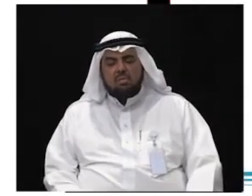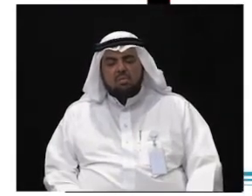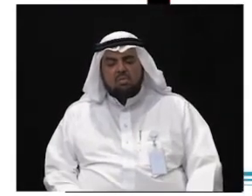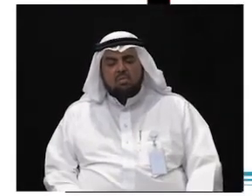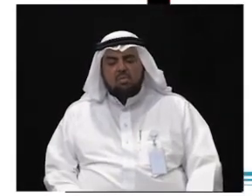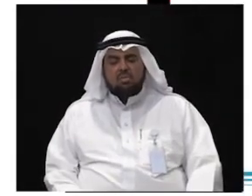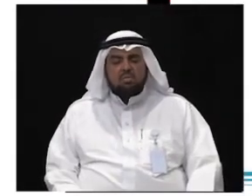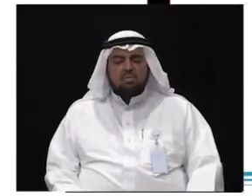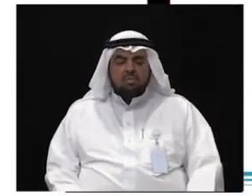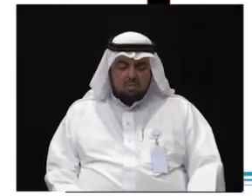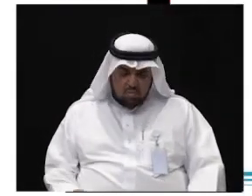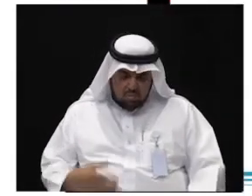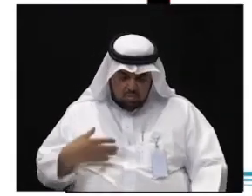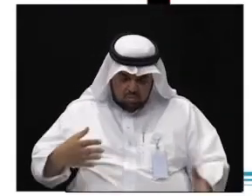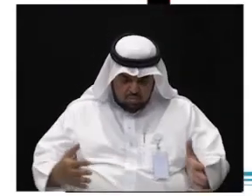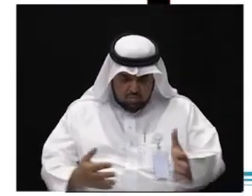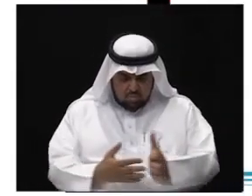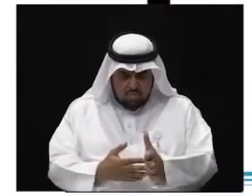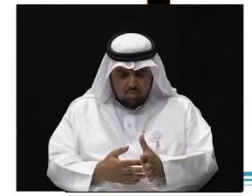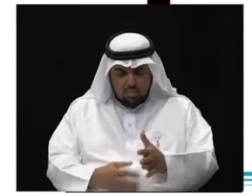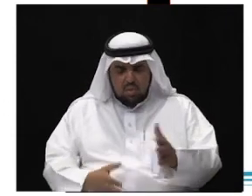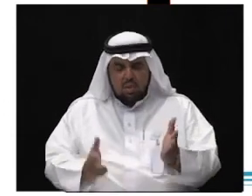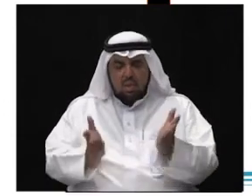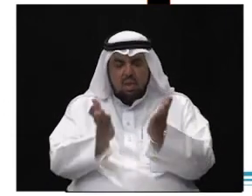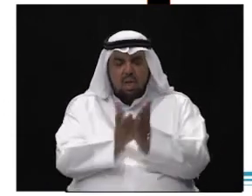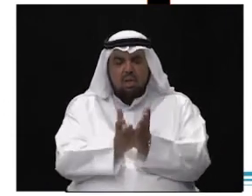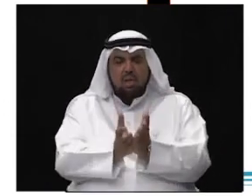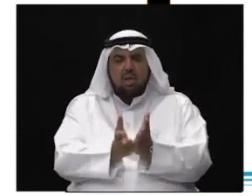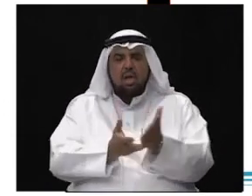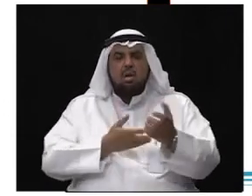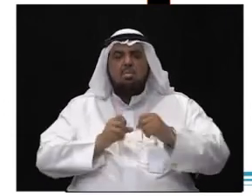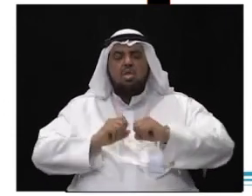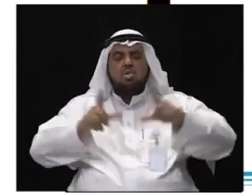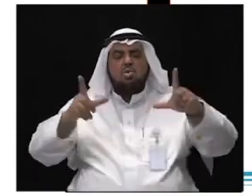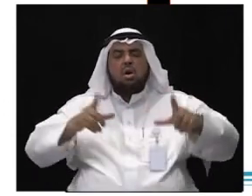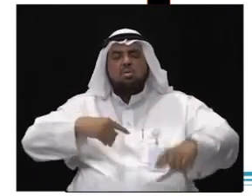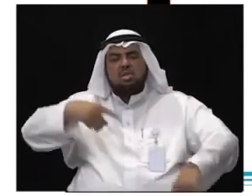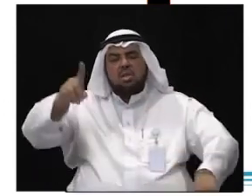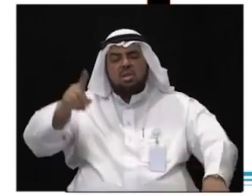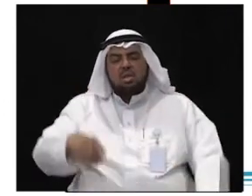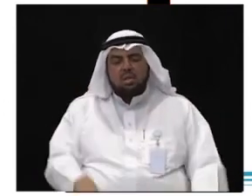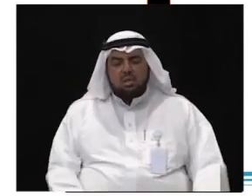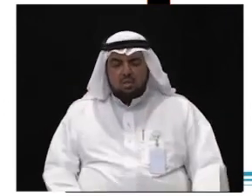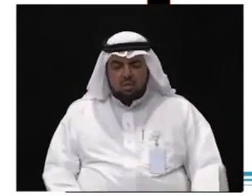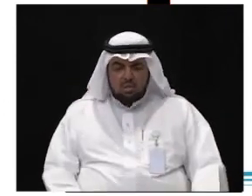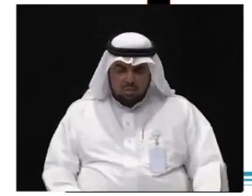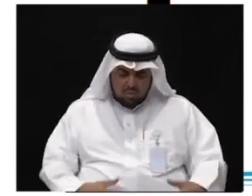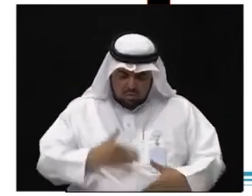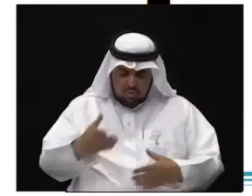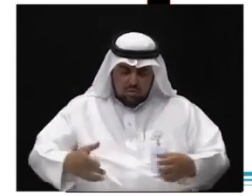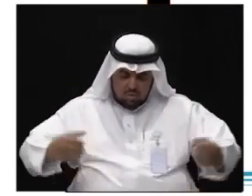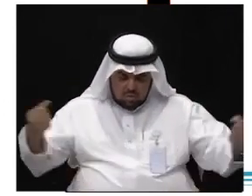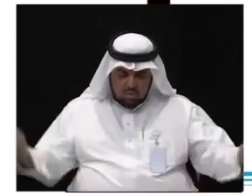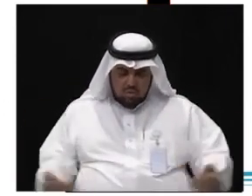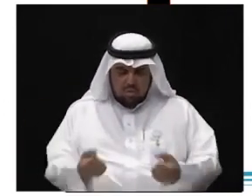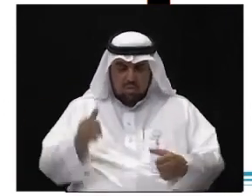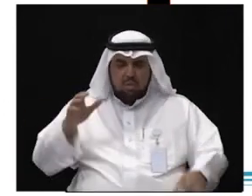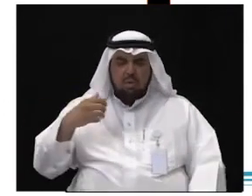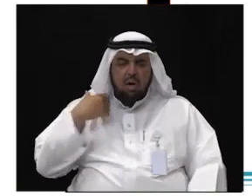بعد أن نفذ عبد العزيز تطبيق الأدعية المأثورة بطريقة صحيحة، انتقلت نورة إلى التدريب